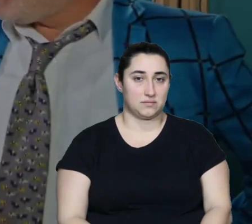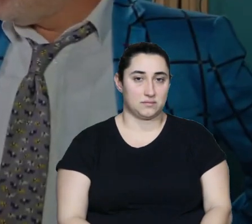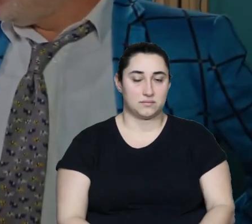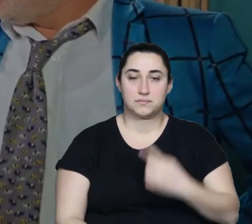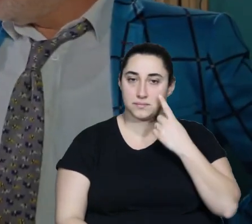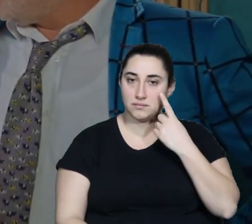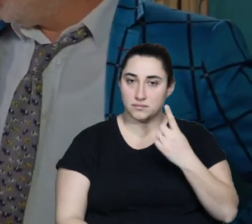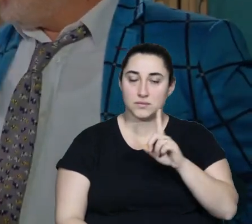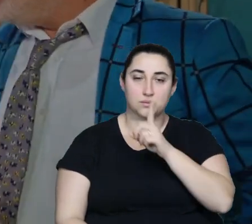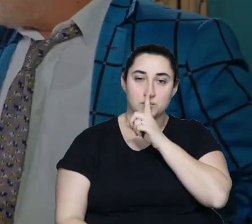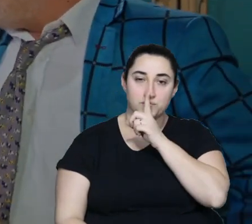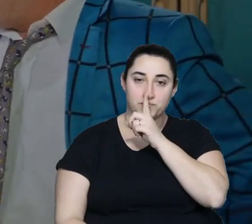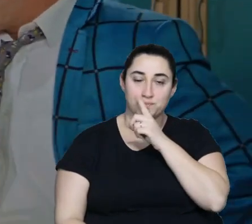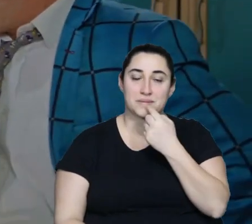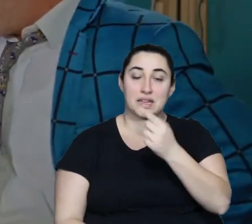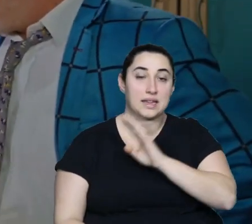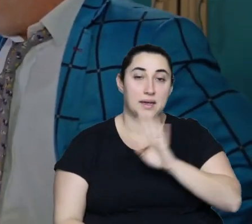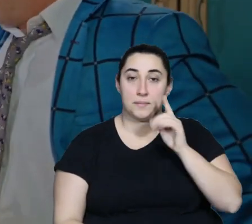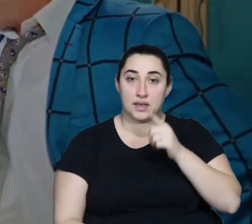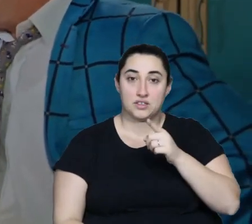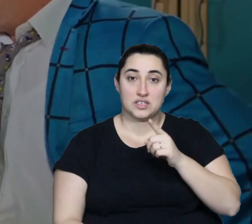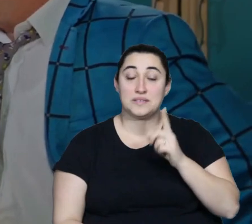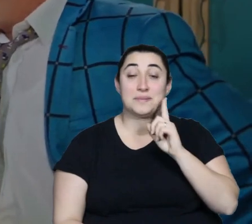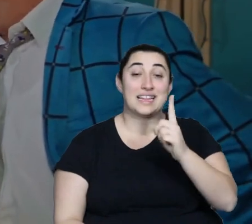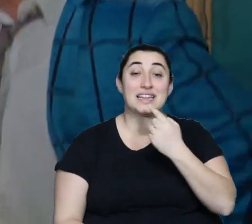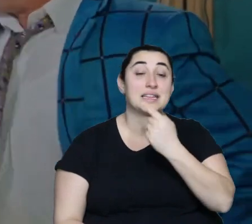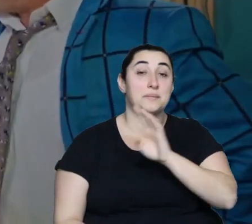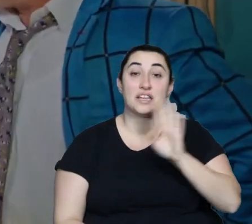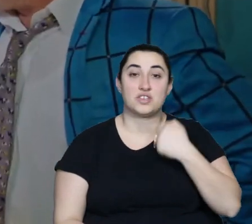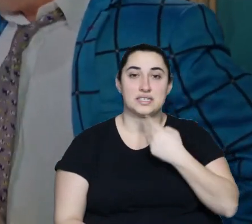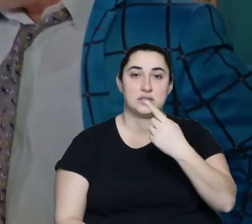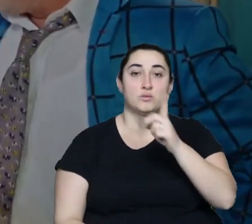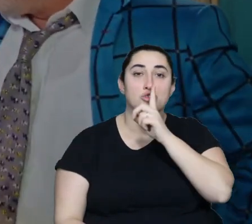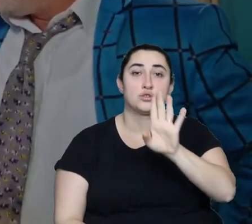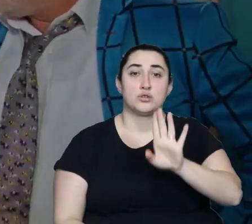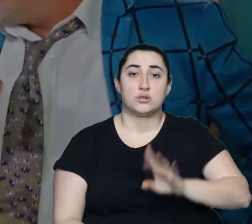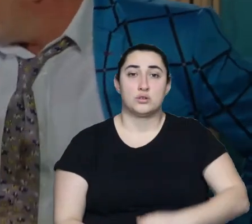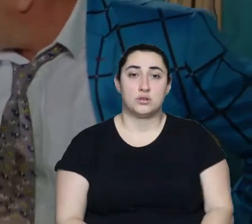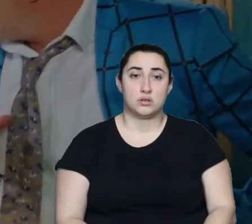Lan bak, sus. Tek kelime daha etme. Tek kelime daha etme dedim ben sana. Sus.